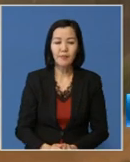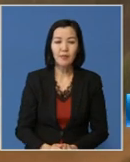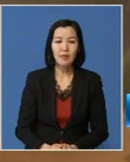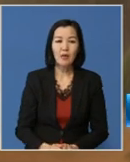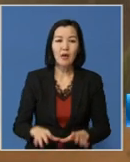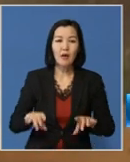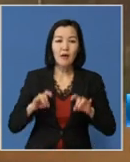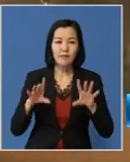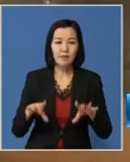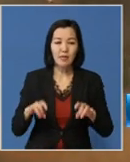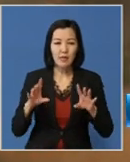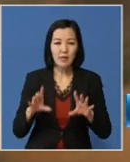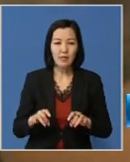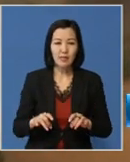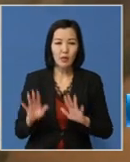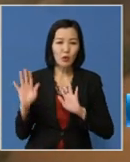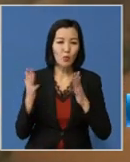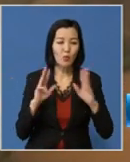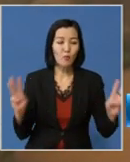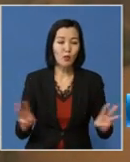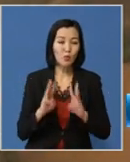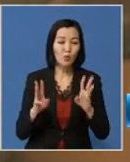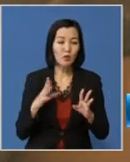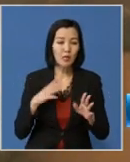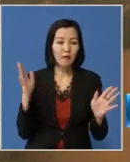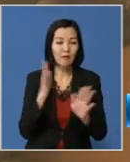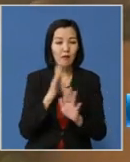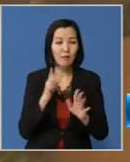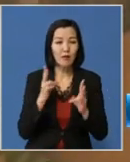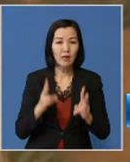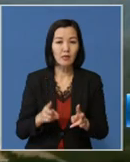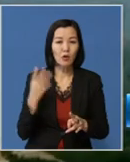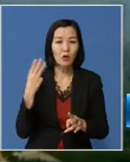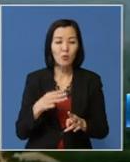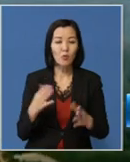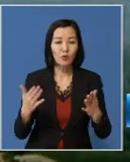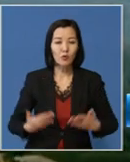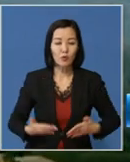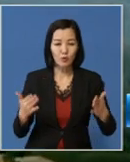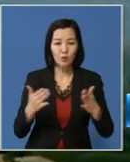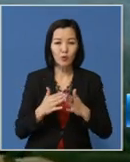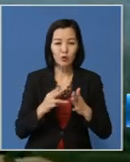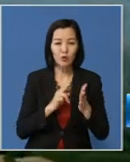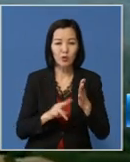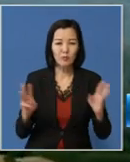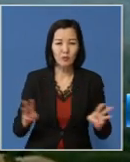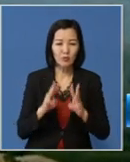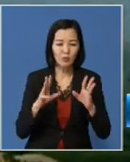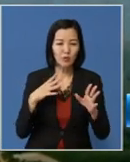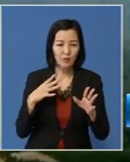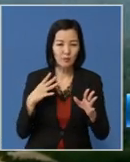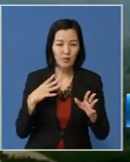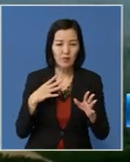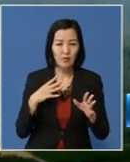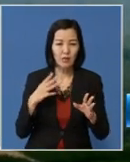Австралияның Виктория штатында орман өрті өршіп тұр. Табиғи апаттан 30 тұрғын үй мен 70 қора қопсы жанып кеткен. Сонымен